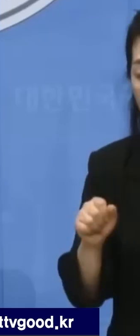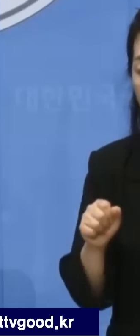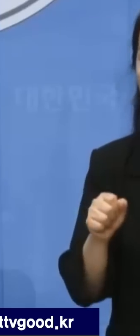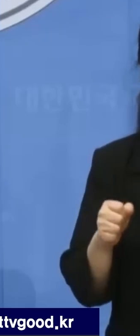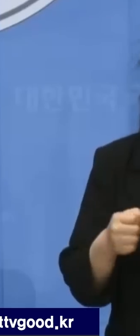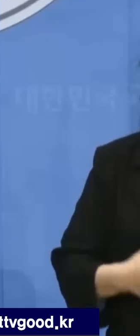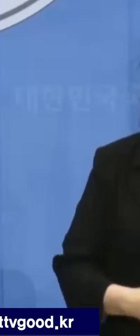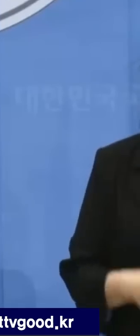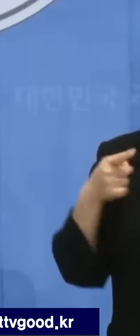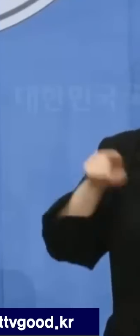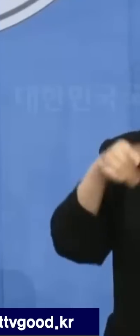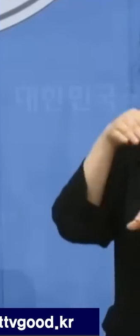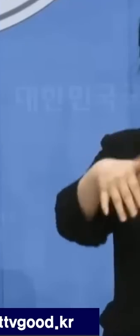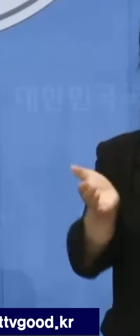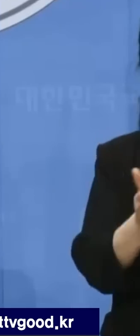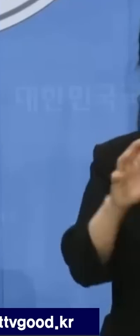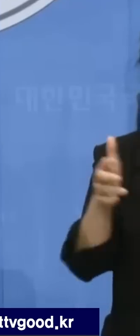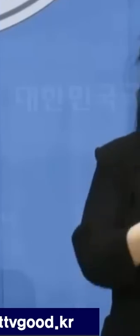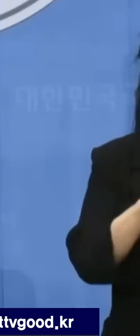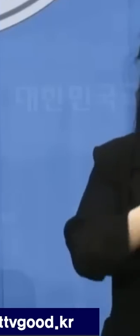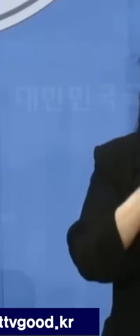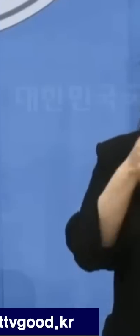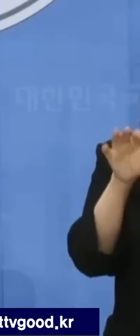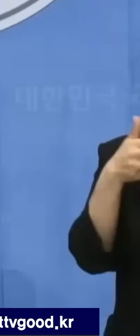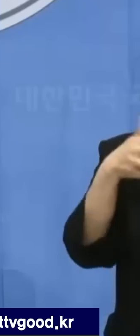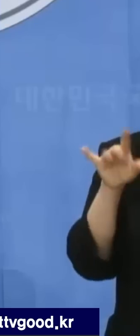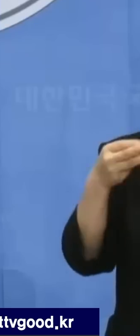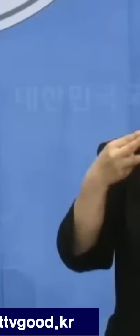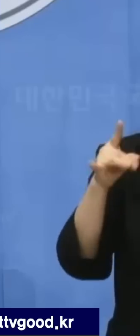안녕하십니까. 더불어민주당 국회의원 정청래입니다.